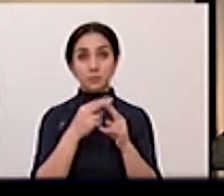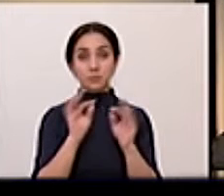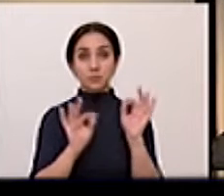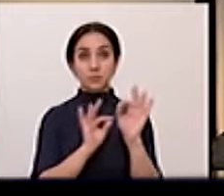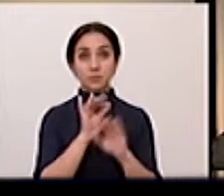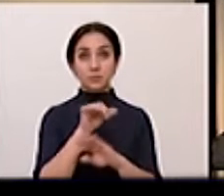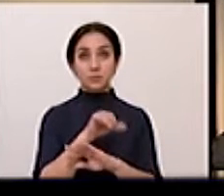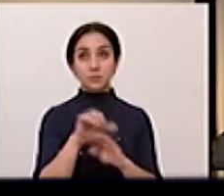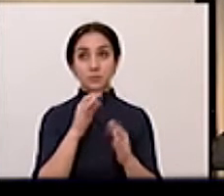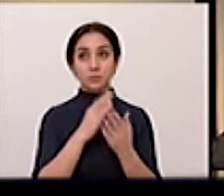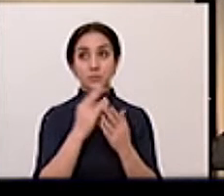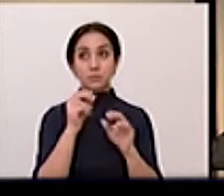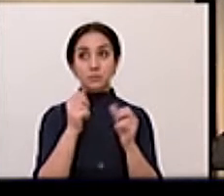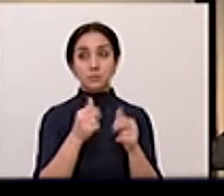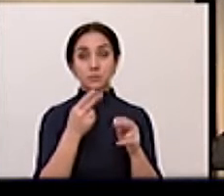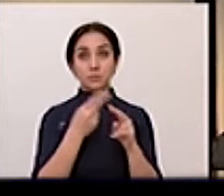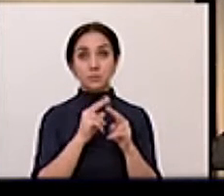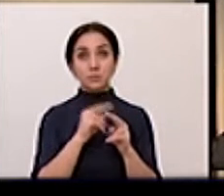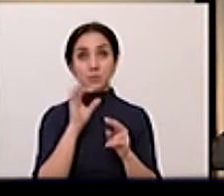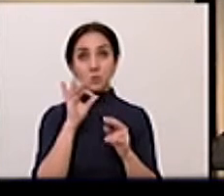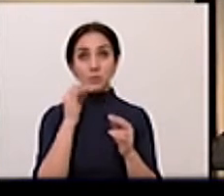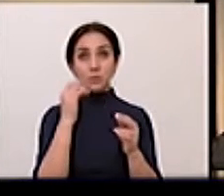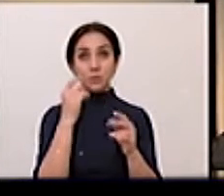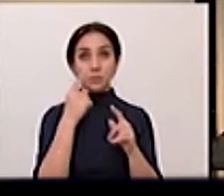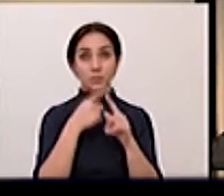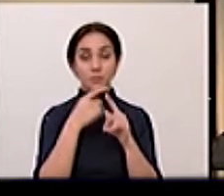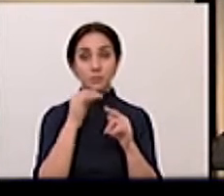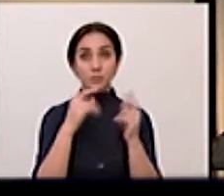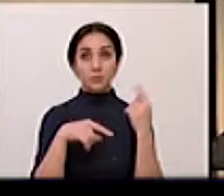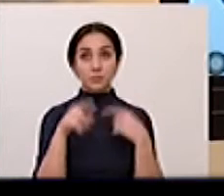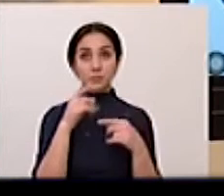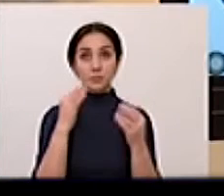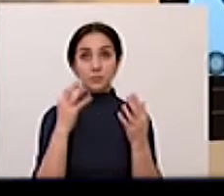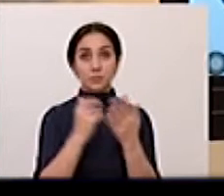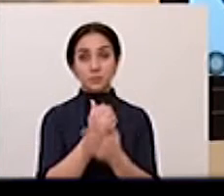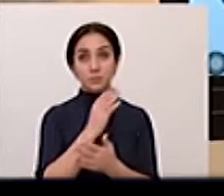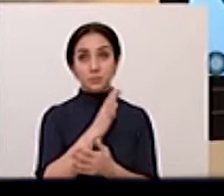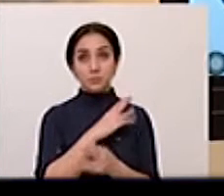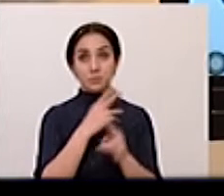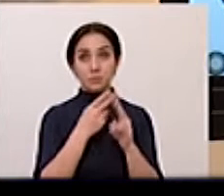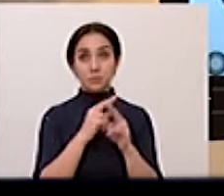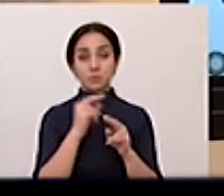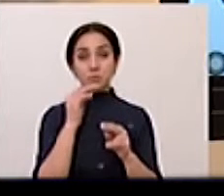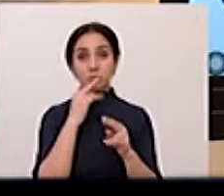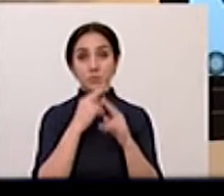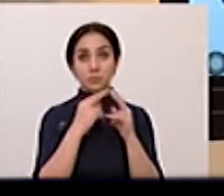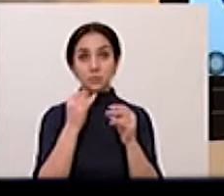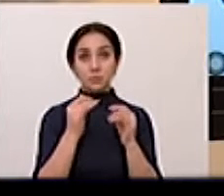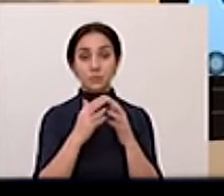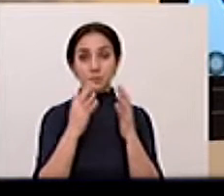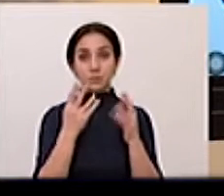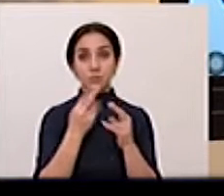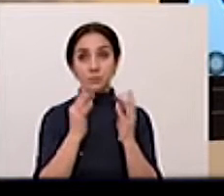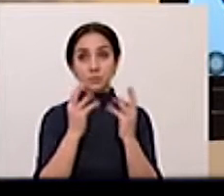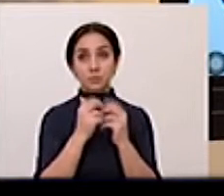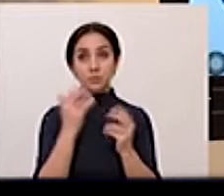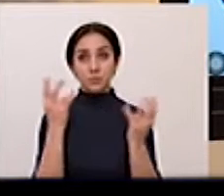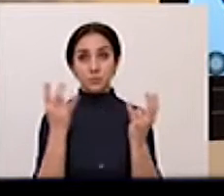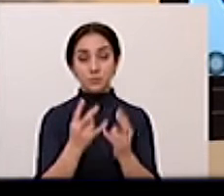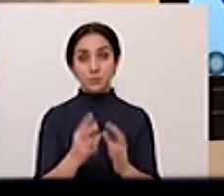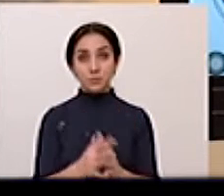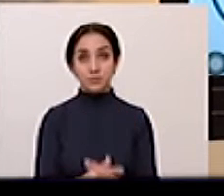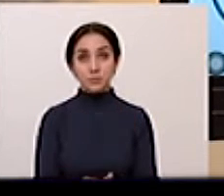bilan chegaralangan shaklning OX o'q atrofida aylanishidan hosil bo'lgan jism hajmini hisoblashimiz kerak.